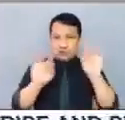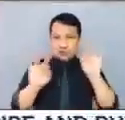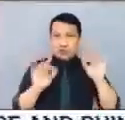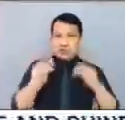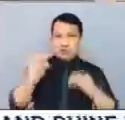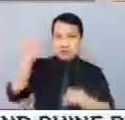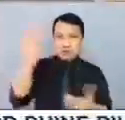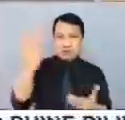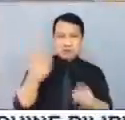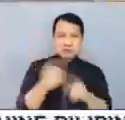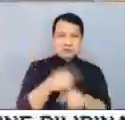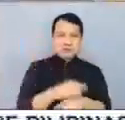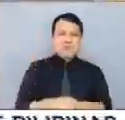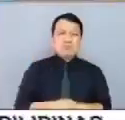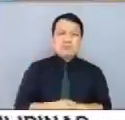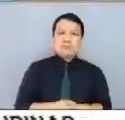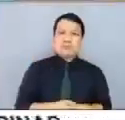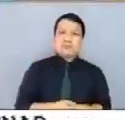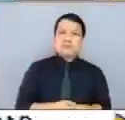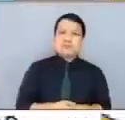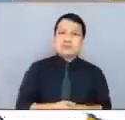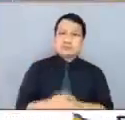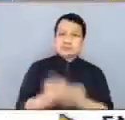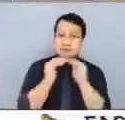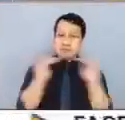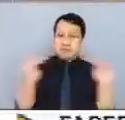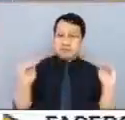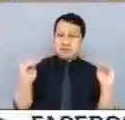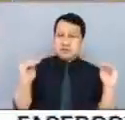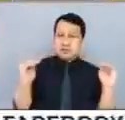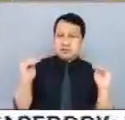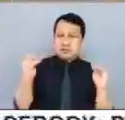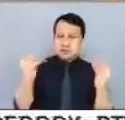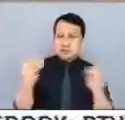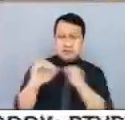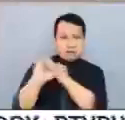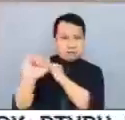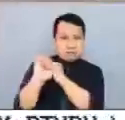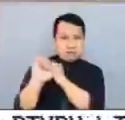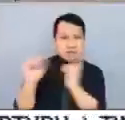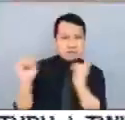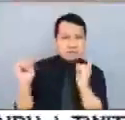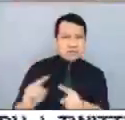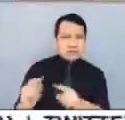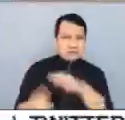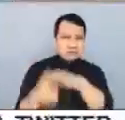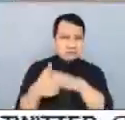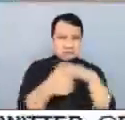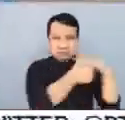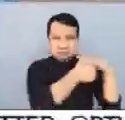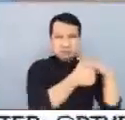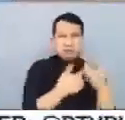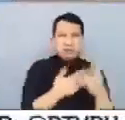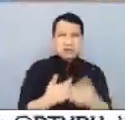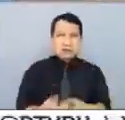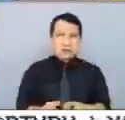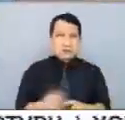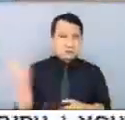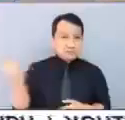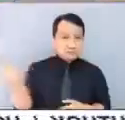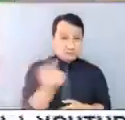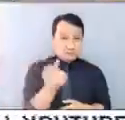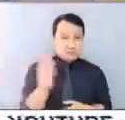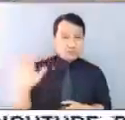Attorney Laviña, magandang umaga po sa inyo. Si Diane Kirer po ito. Talking about campaign po, Attorney Laviña, kasi ngayon nasa ibang panahon